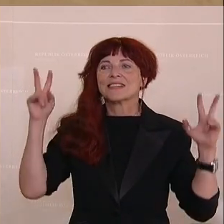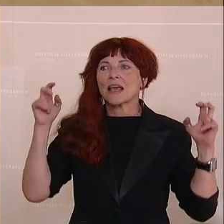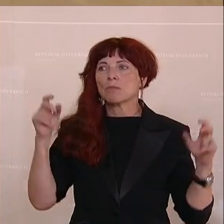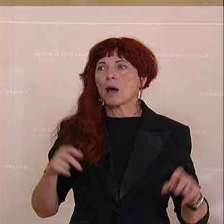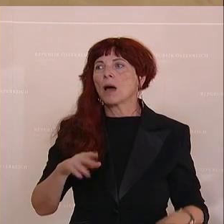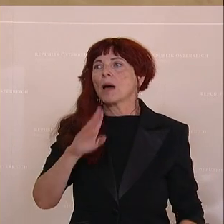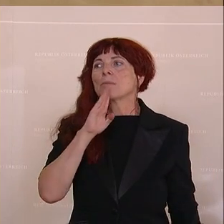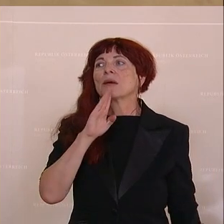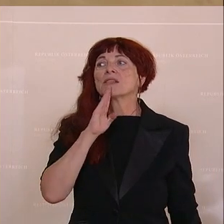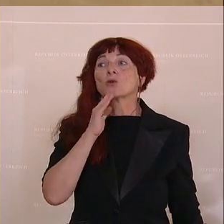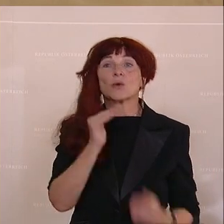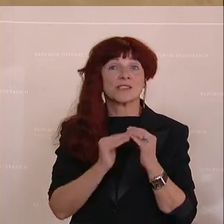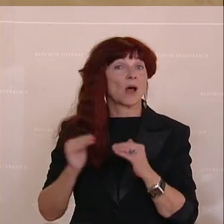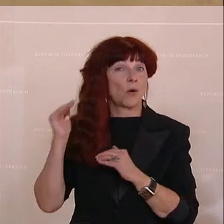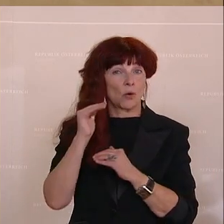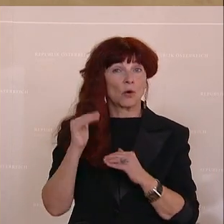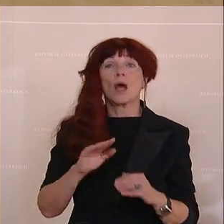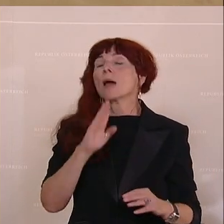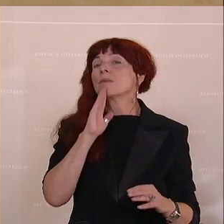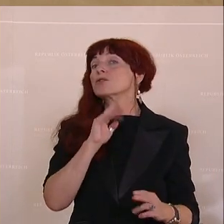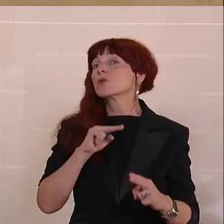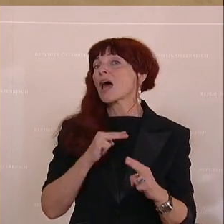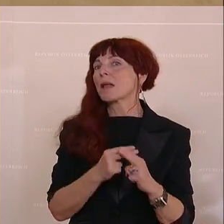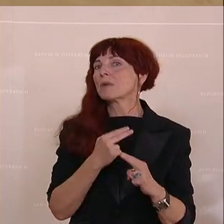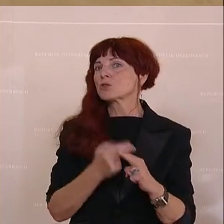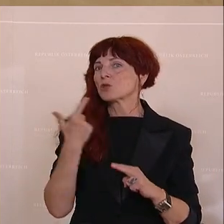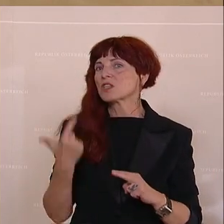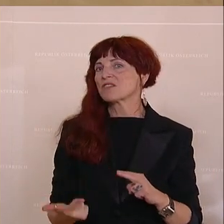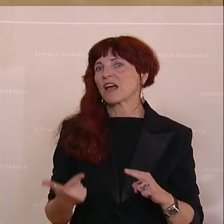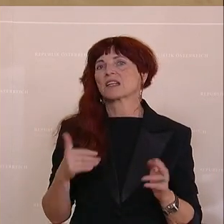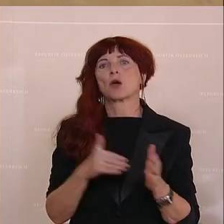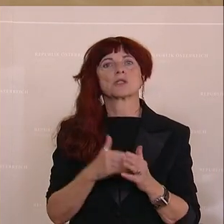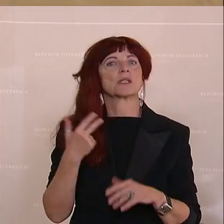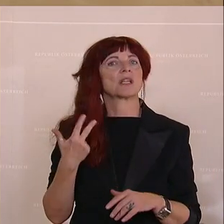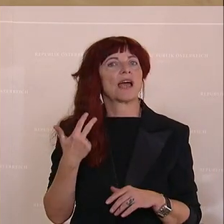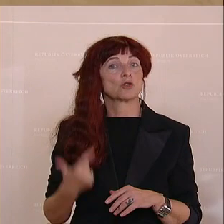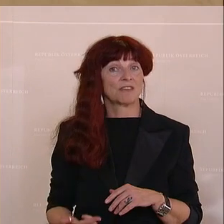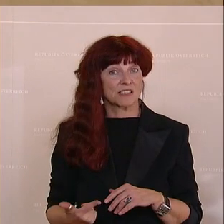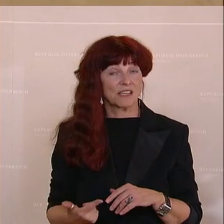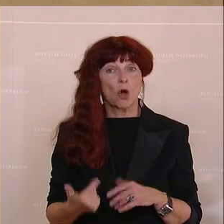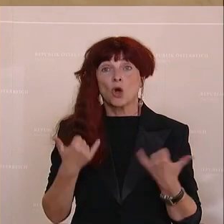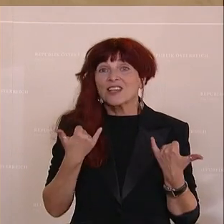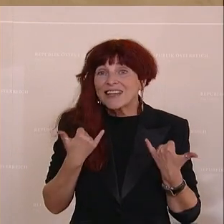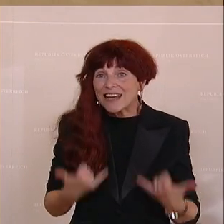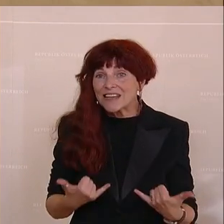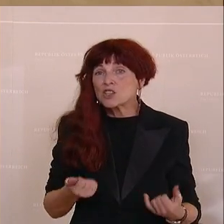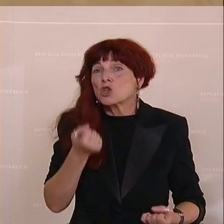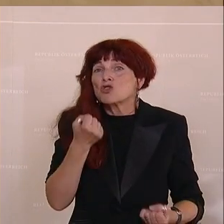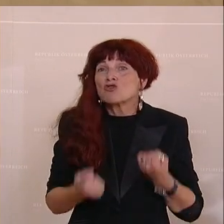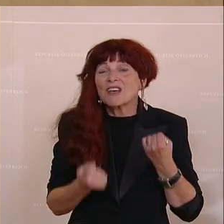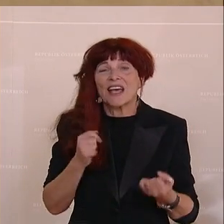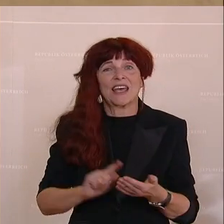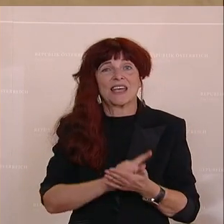Pensionserhöhung, Pensionsanpassung für das Jahr 2023 und wie wir in dieser schwierigen Zeit als Republik Österreich,